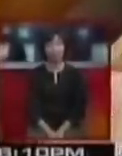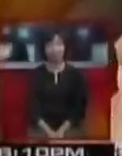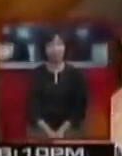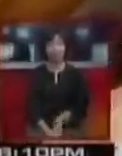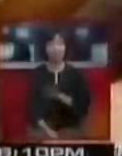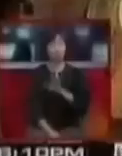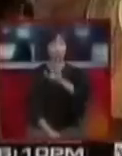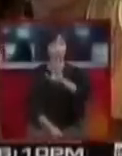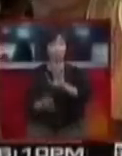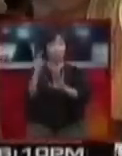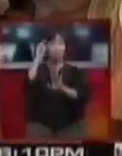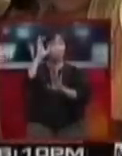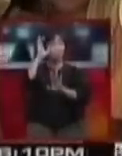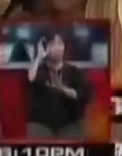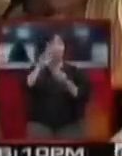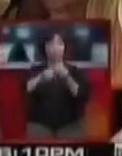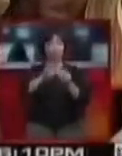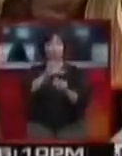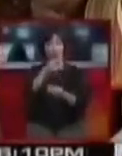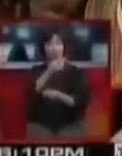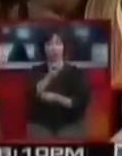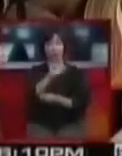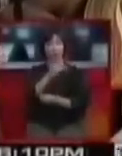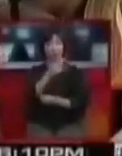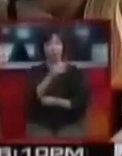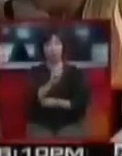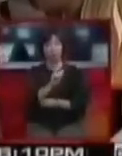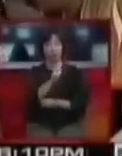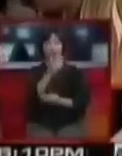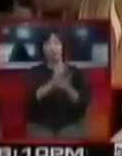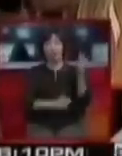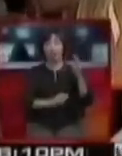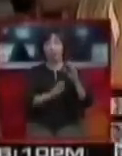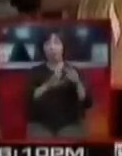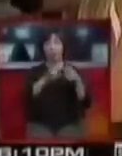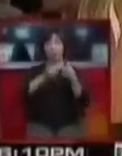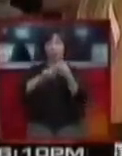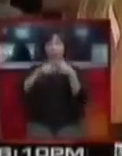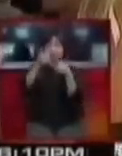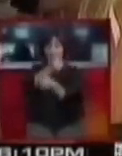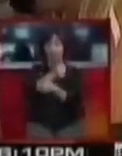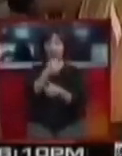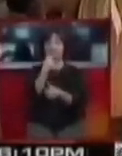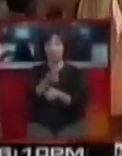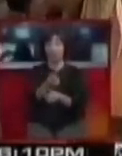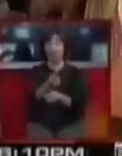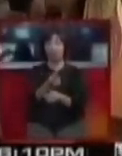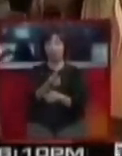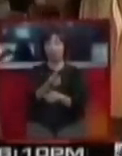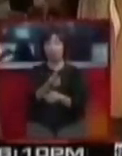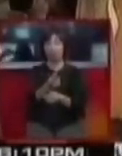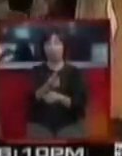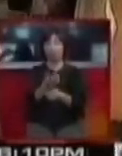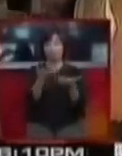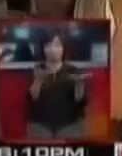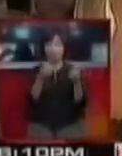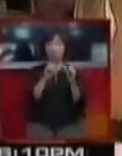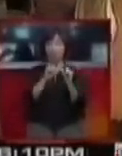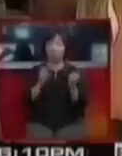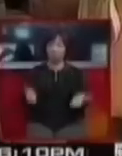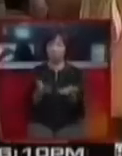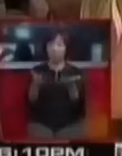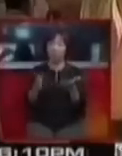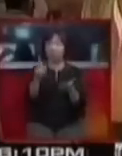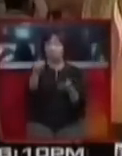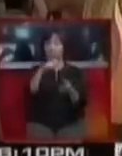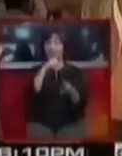Noynoy Aquino, tungkol sa usapin ng Chacha, kahit pa ilan sa mga kilala niyang kaalyado ang nagsusulong nito. At hindi rin natin narinig